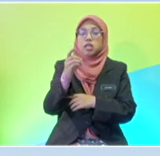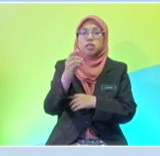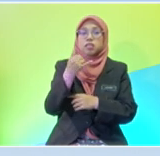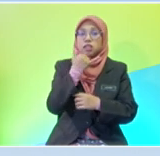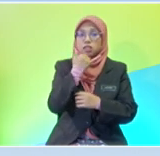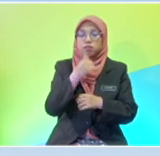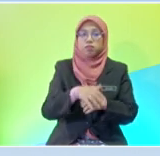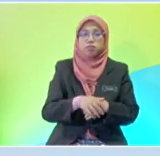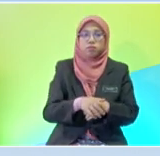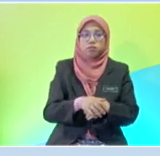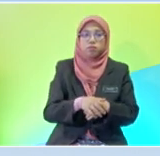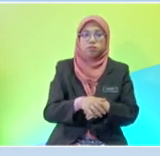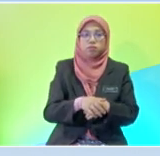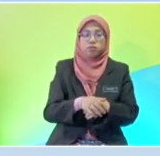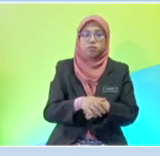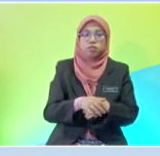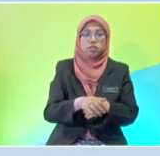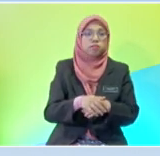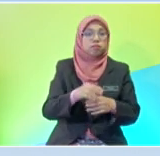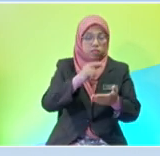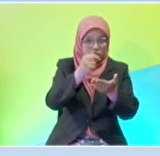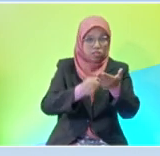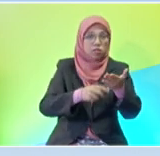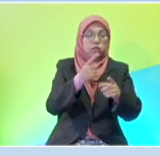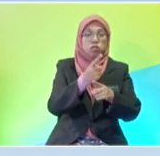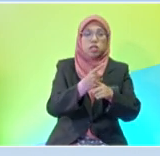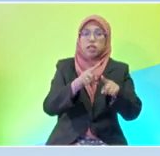nilainya atau maunya betul tetapi 450